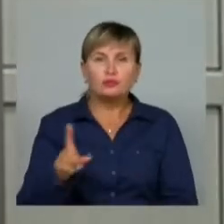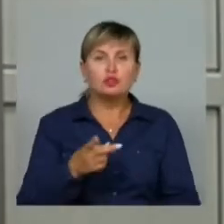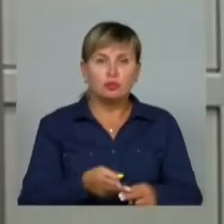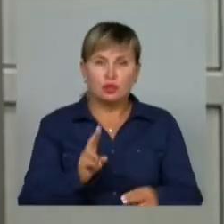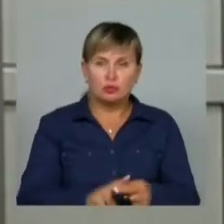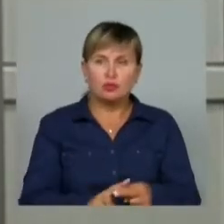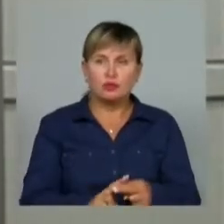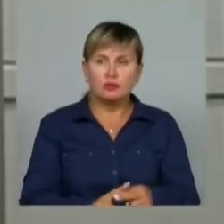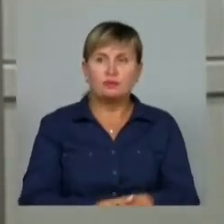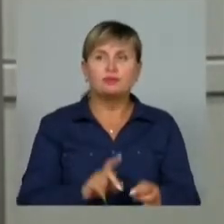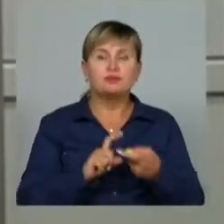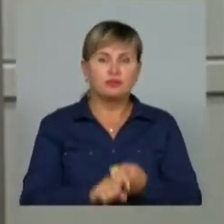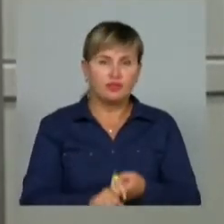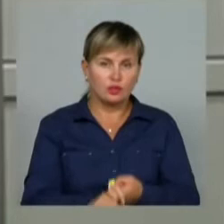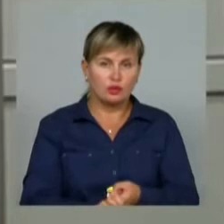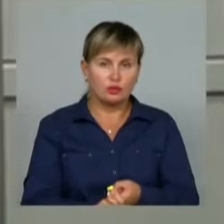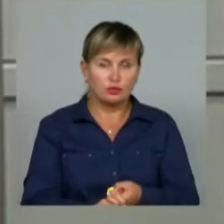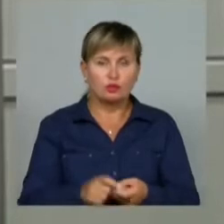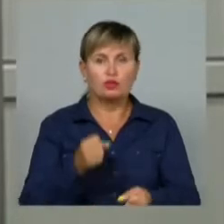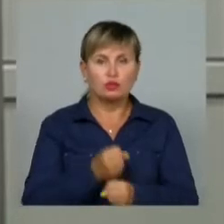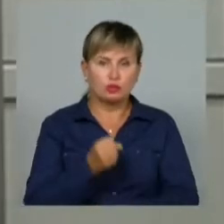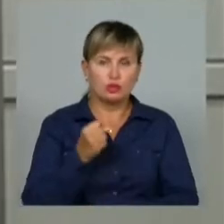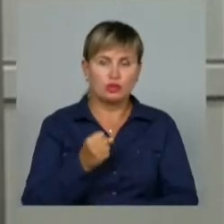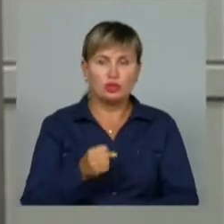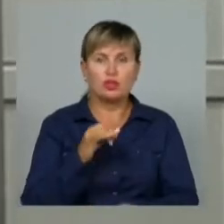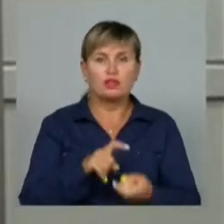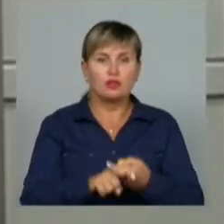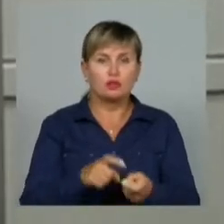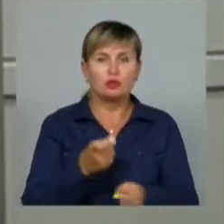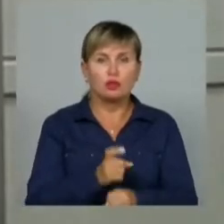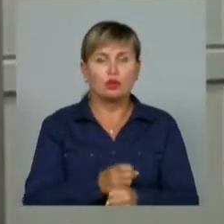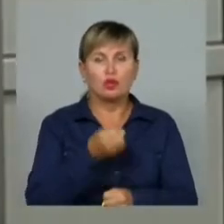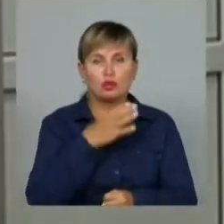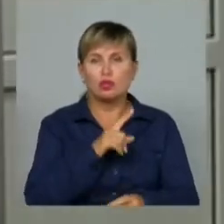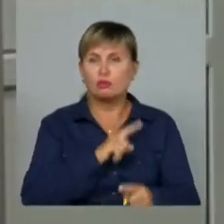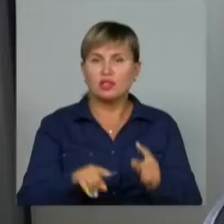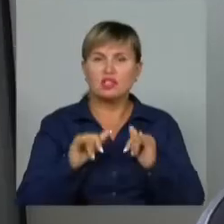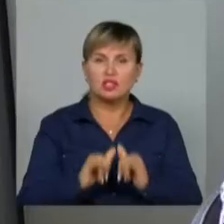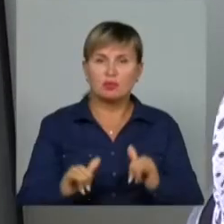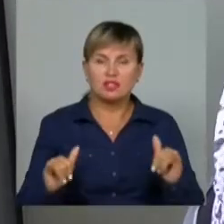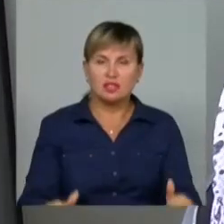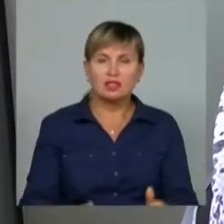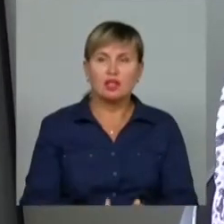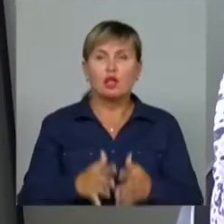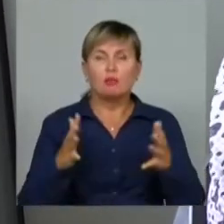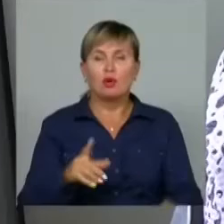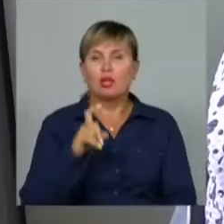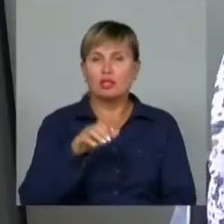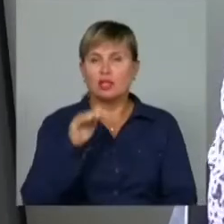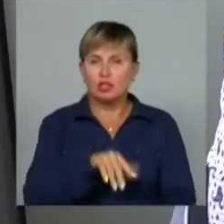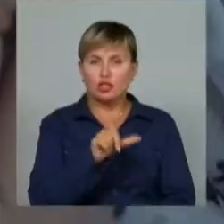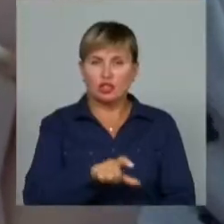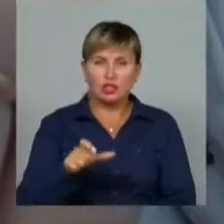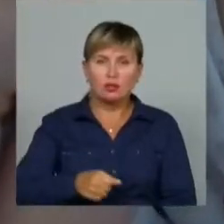что вирус достаточно жесткий, и вирус очень хорошо и быстро распространяется. Более 100 тысяч человек